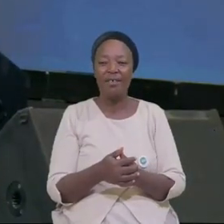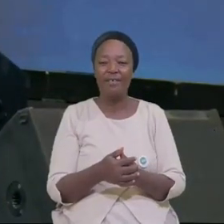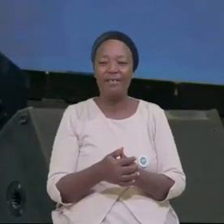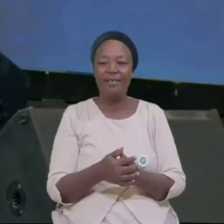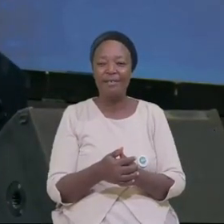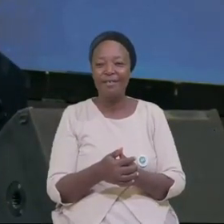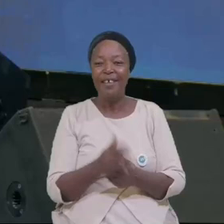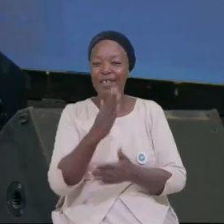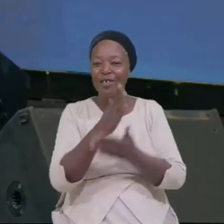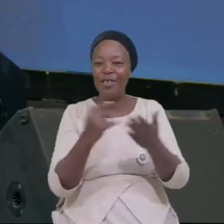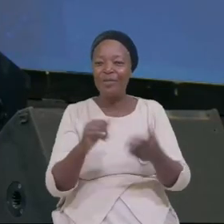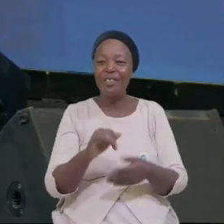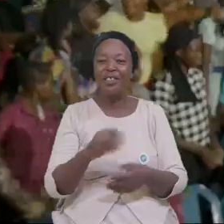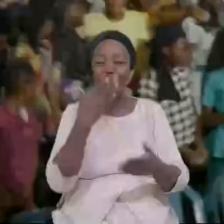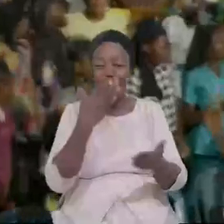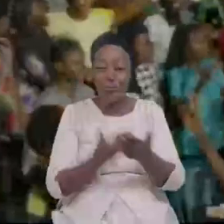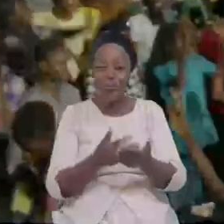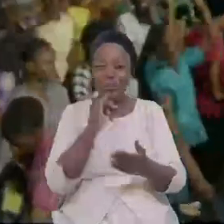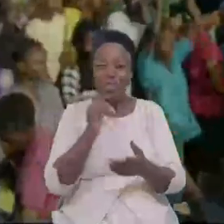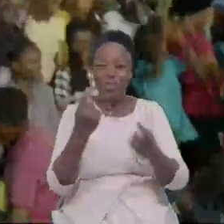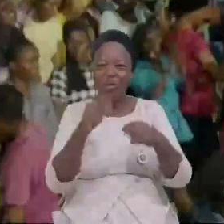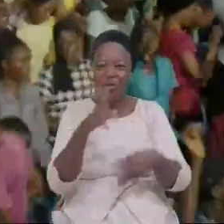Quelque chose de bon vient pour vous.